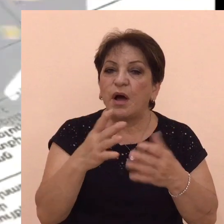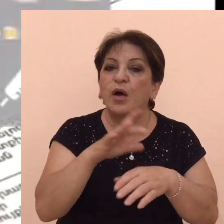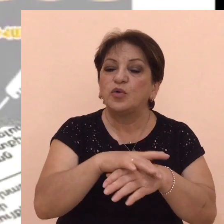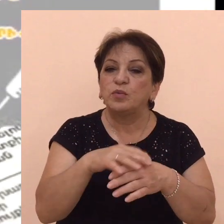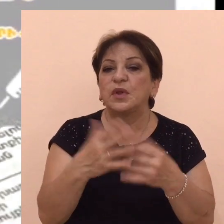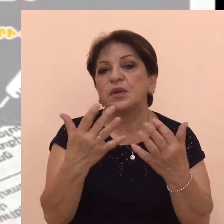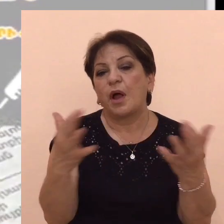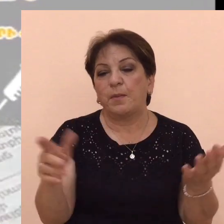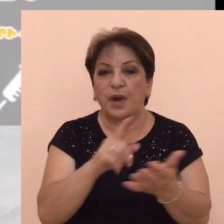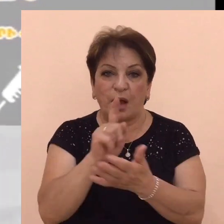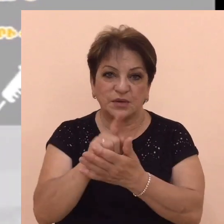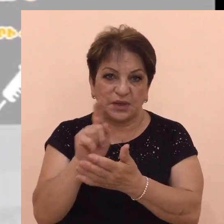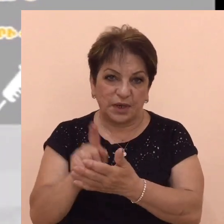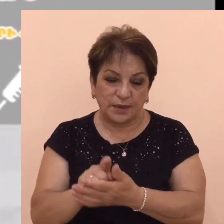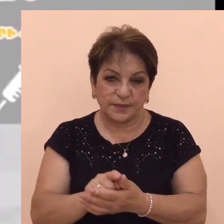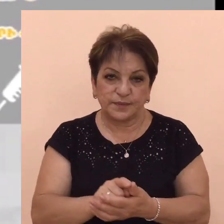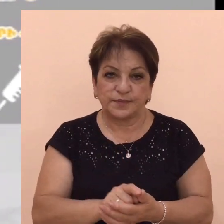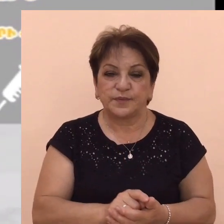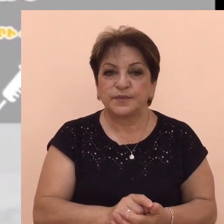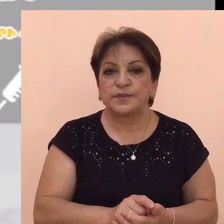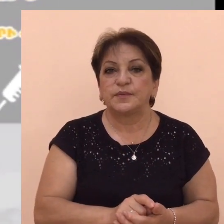հարցեր։